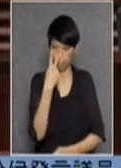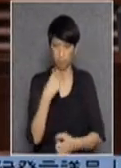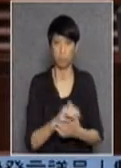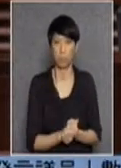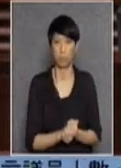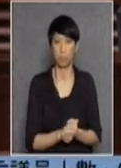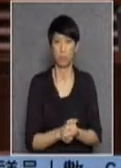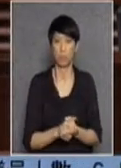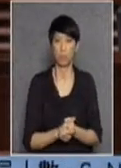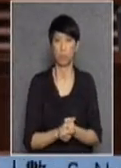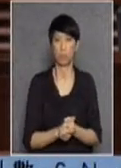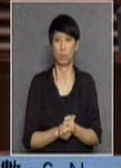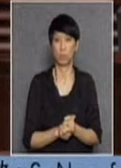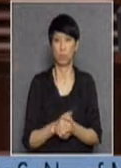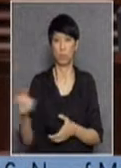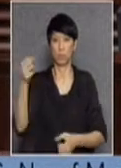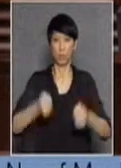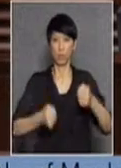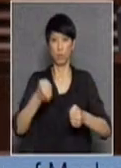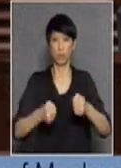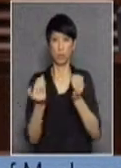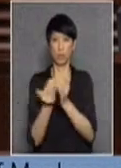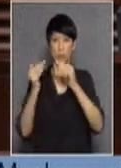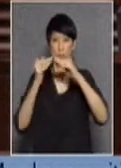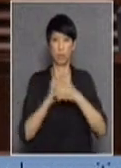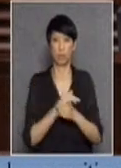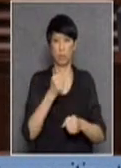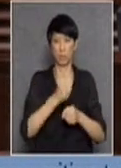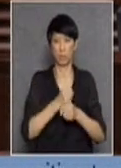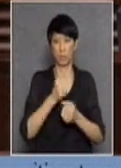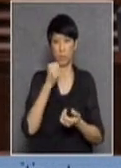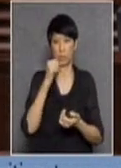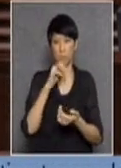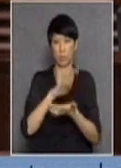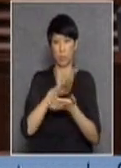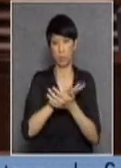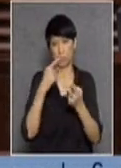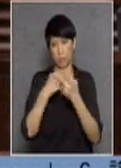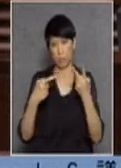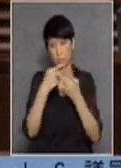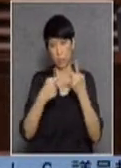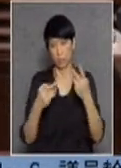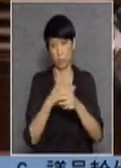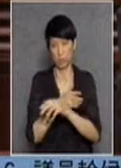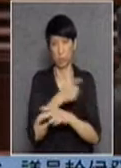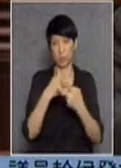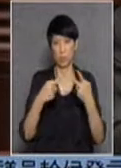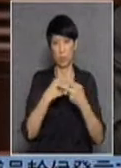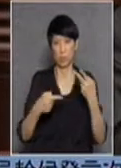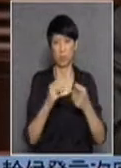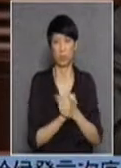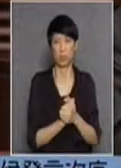他们在这个驾驶学院做了20多年了，主席，超过20年，你估他人工